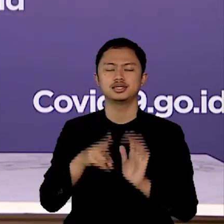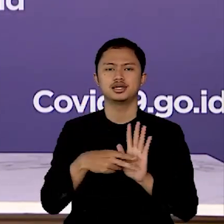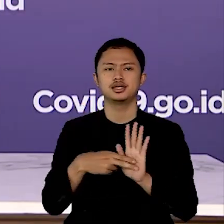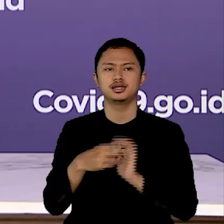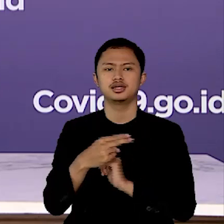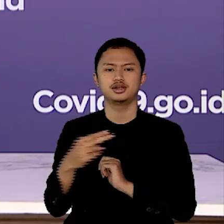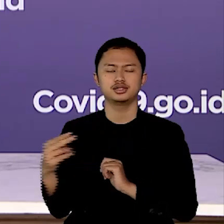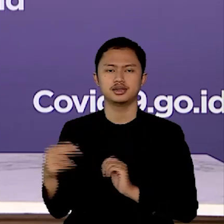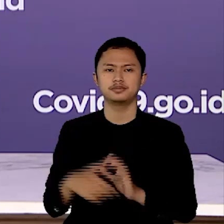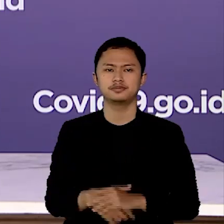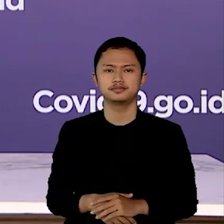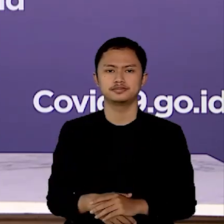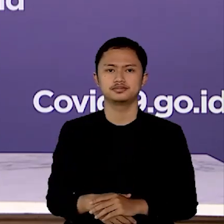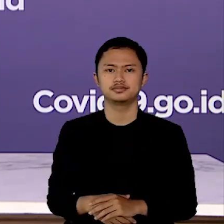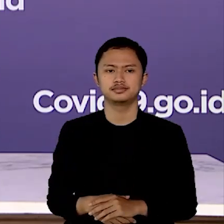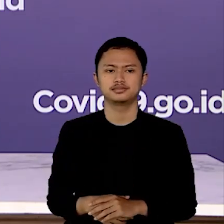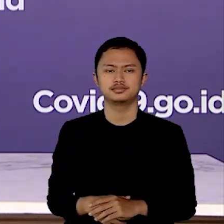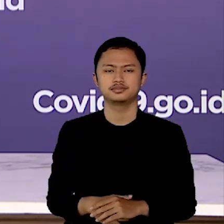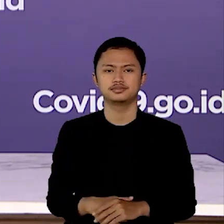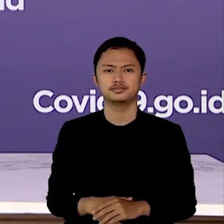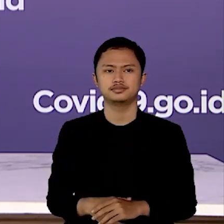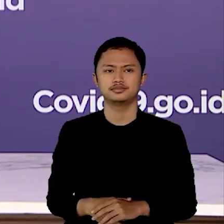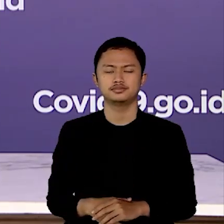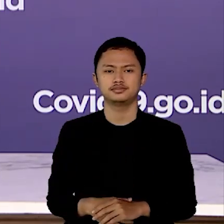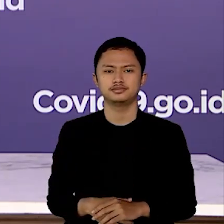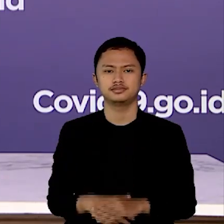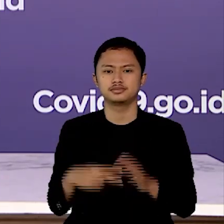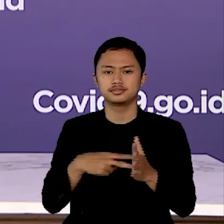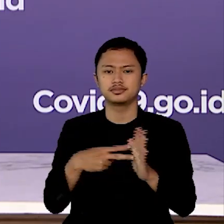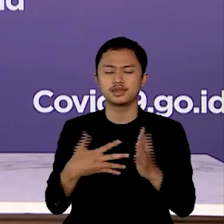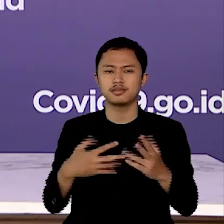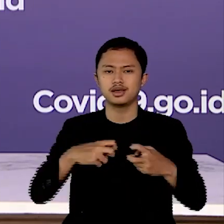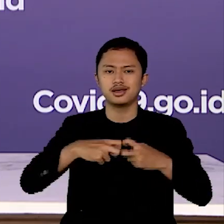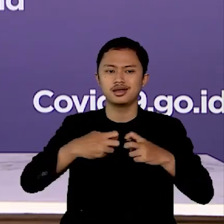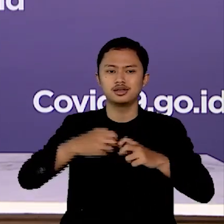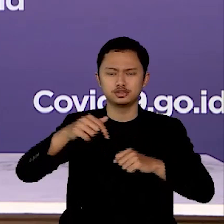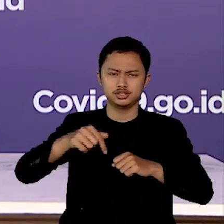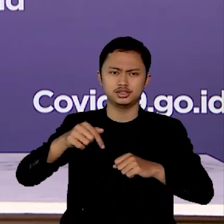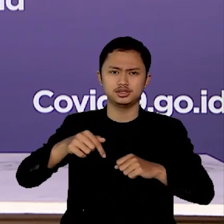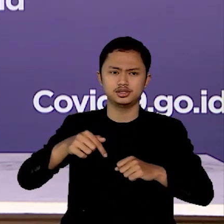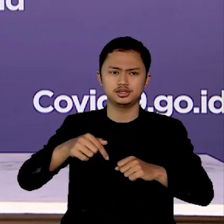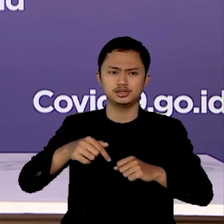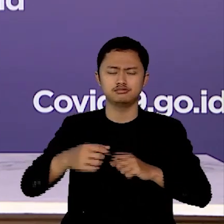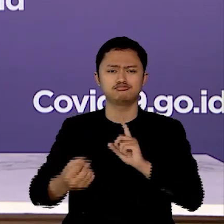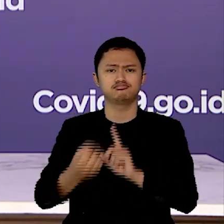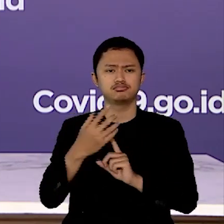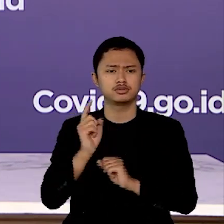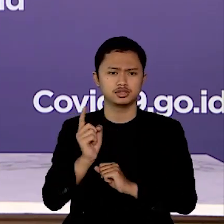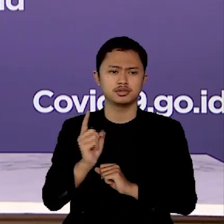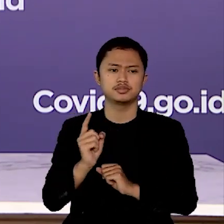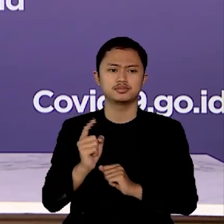CNN Indonesia jadi kenaikan kasus ini terutama dipicu Hai